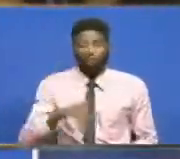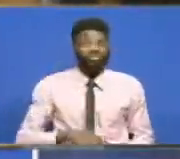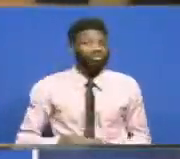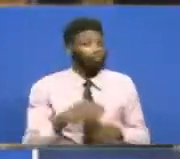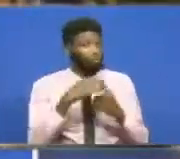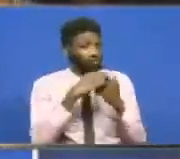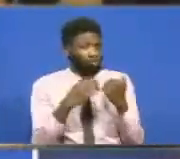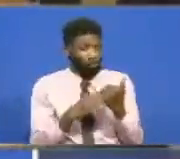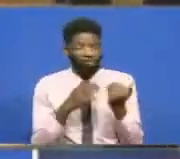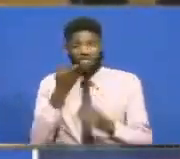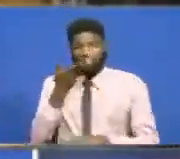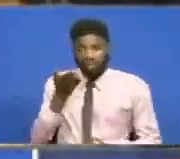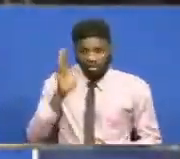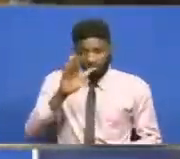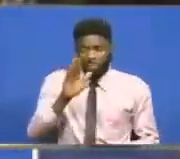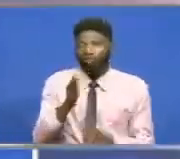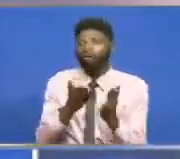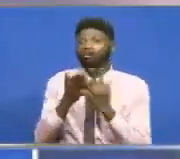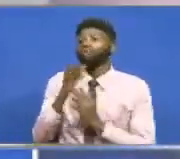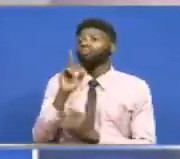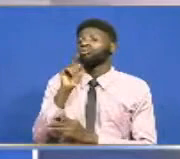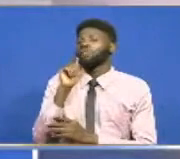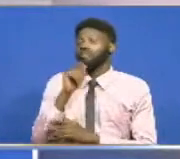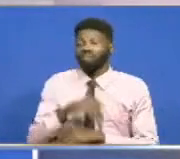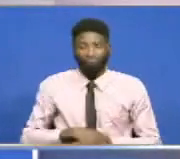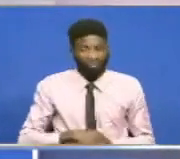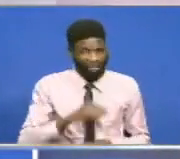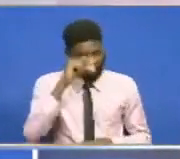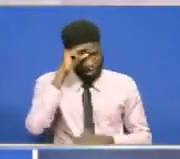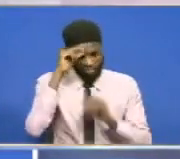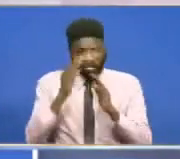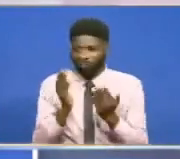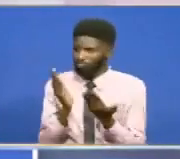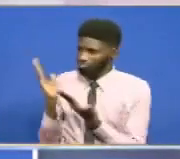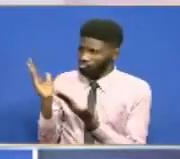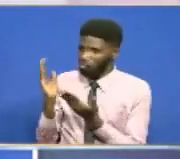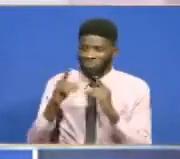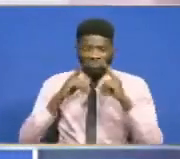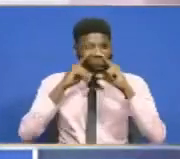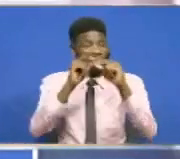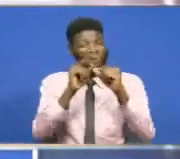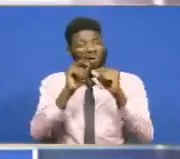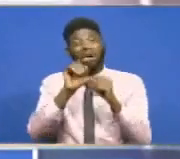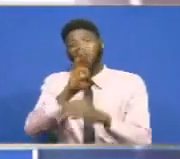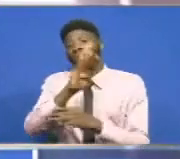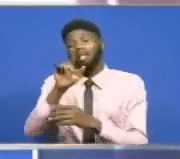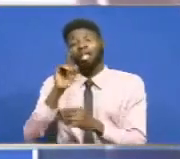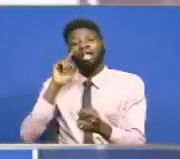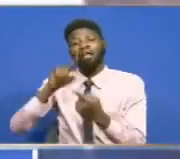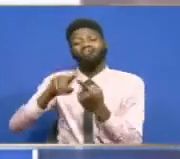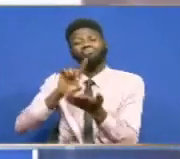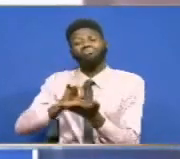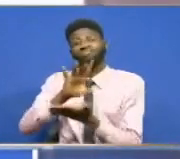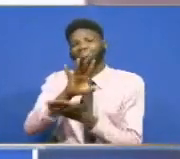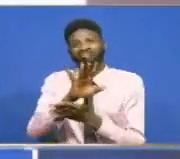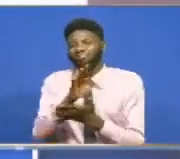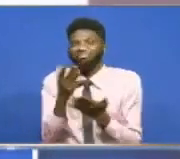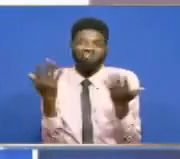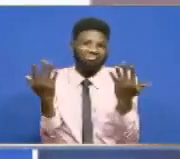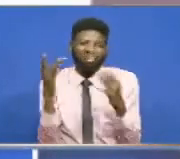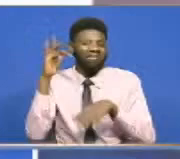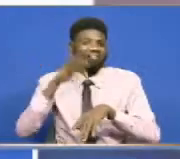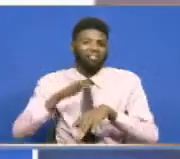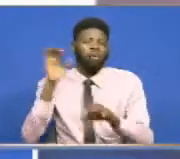bunge hilo. Kwenye ukurasa wa Twitter, gavana huyo ameipuzilia mbali hoja kumng’atua mamlakani akisema haitakuwa na athari yoyote na kusema